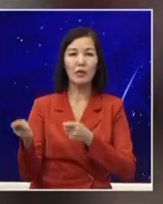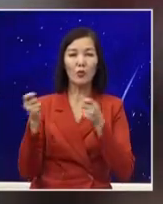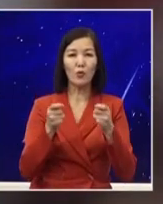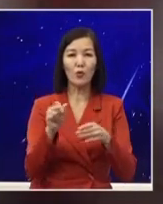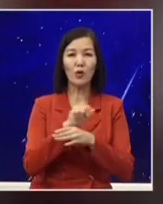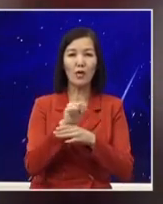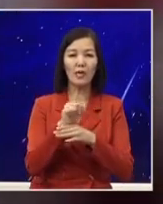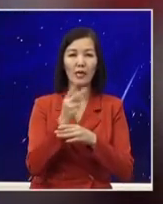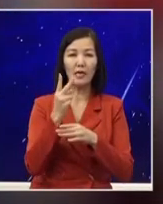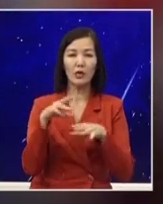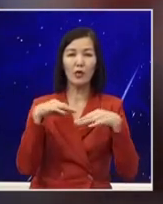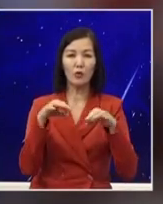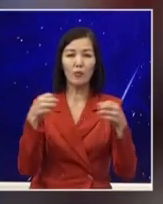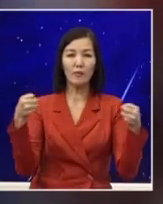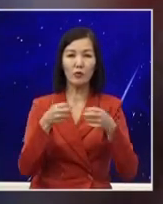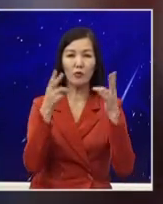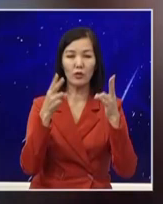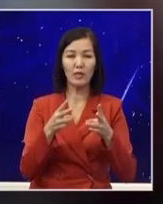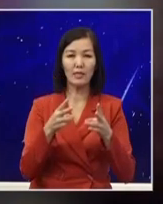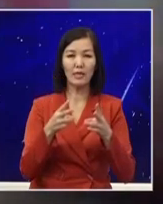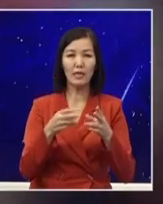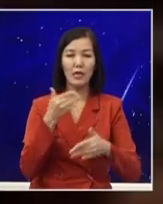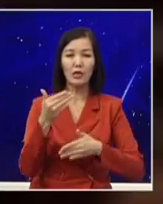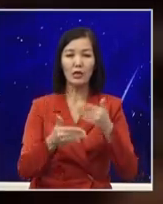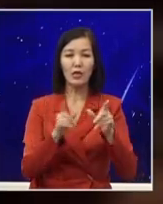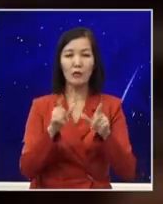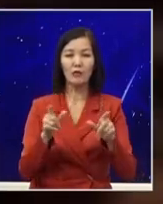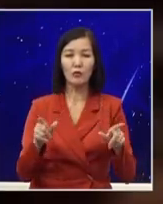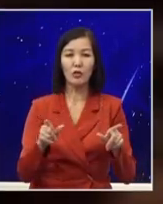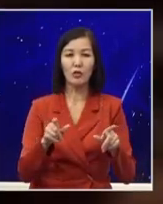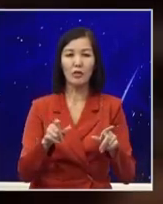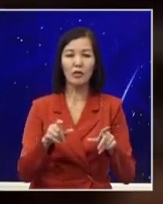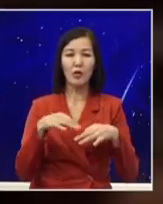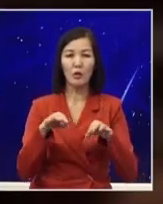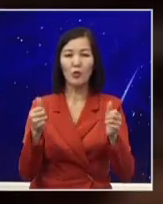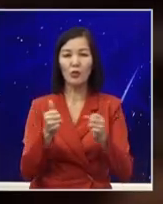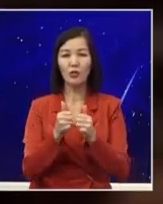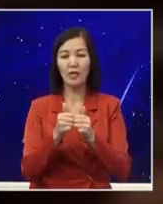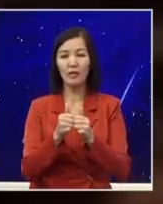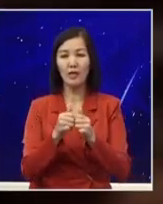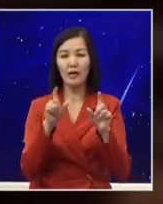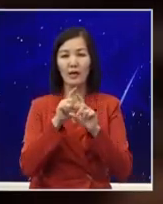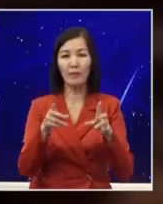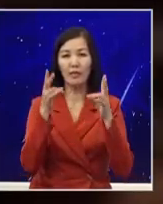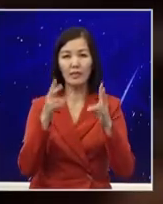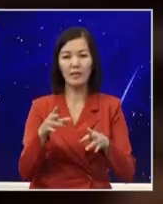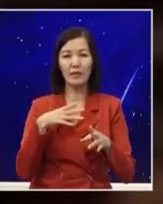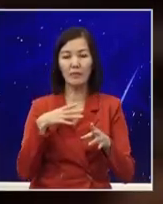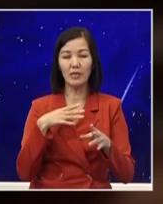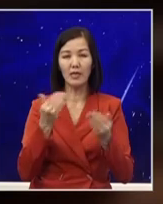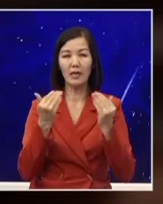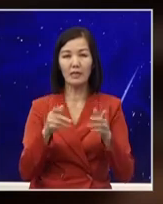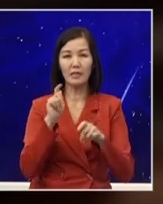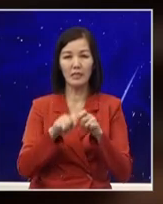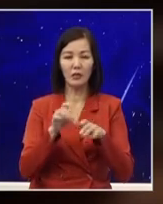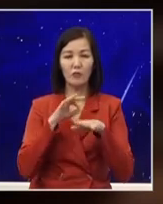тағы 2 темір тұлпармен соқтығысқан. Салдарынан жаяу жүргіншілер, көліктер мен жақын маңдағы ғимараттар зардап шекті. Қазір апатқа қатысты тергеу